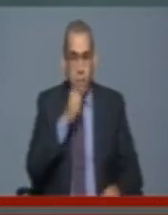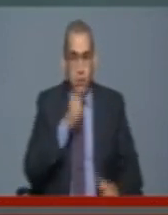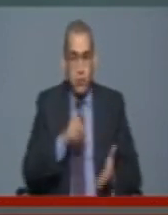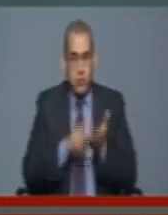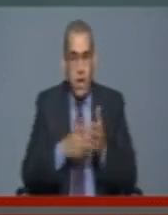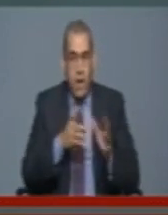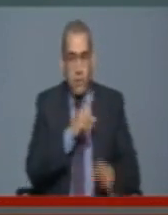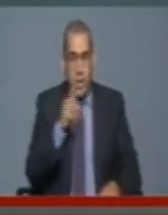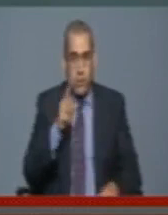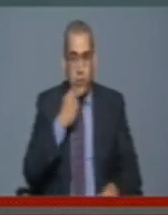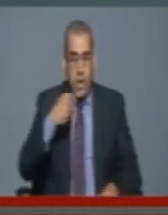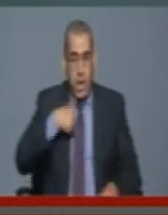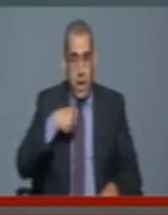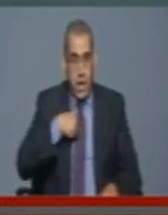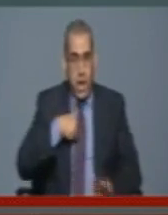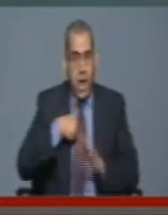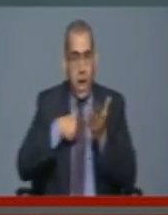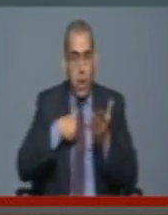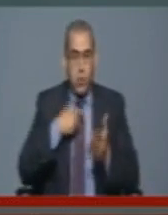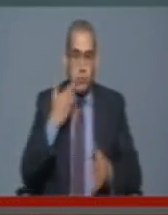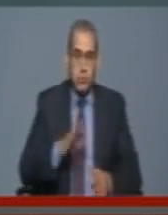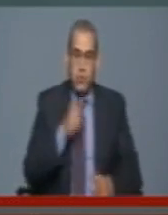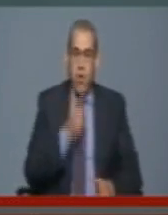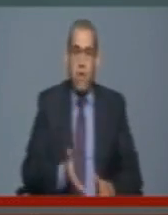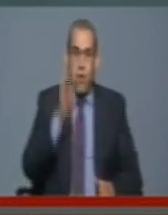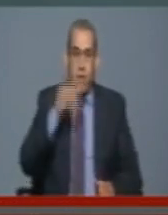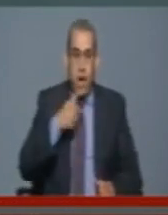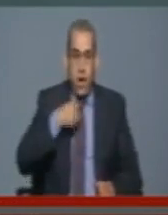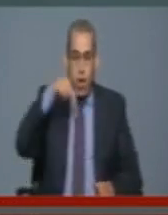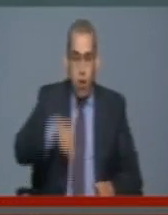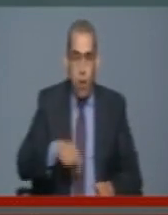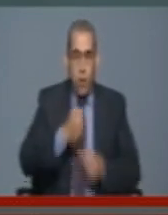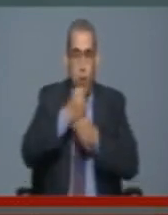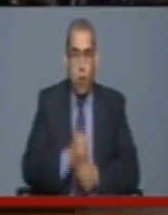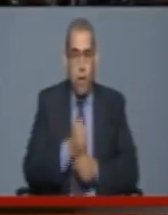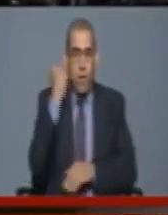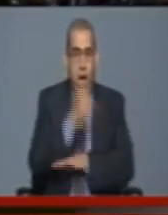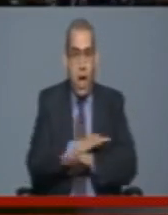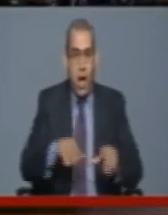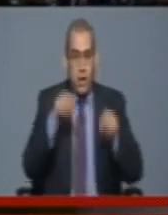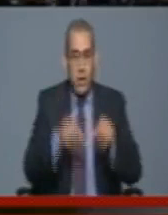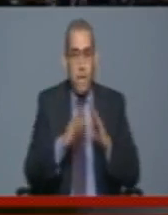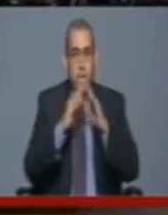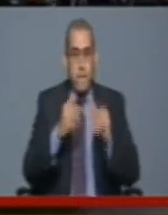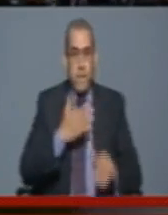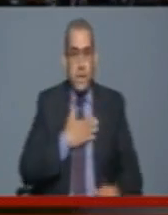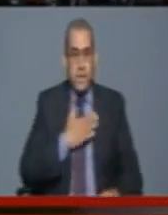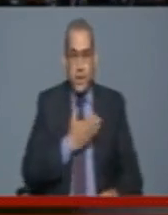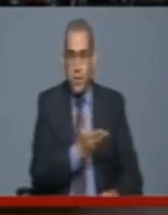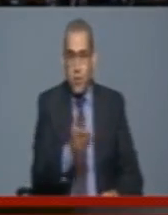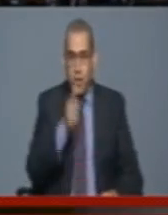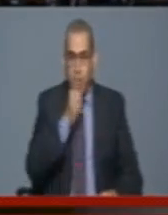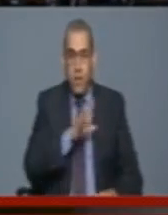إما نحن أو نحن. أنا اليوم أقف في أرض مصرية الهوية،